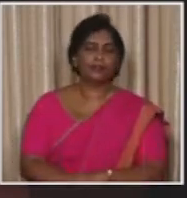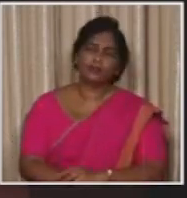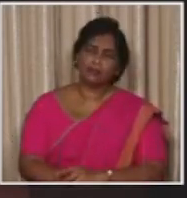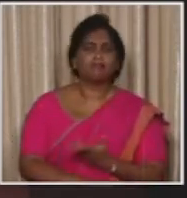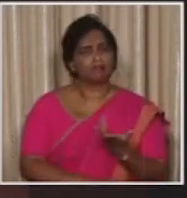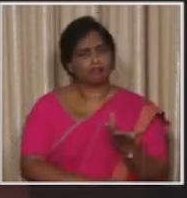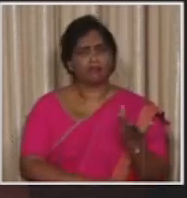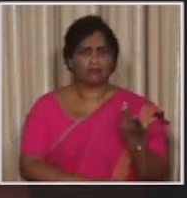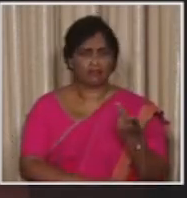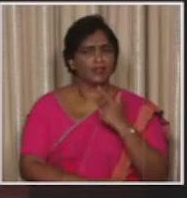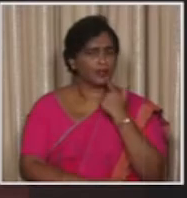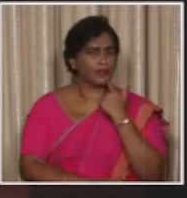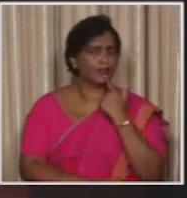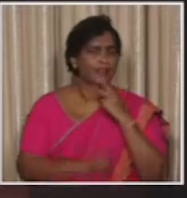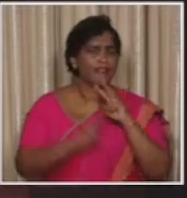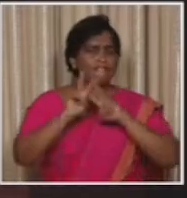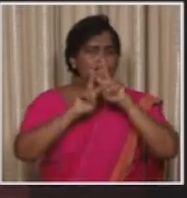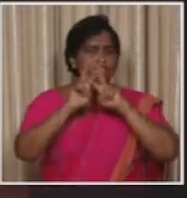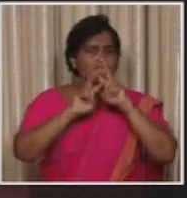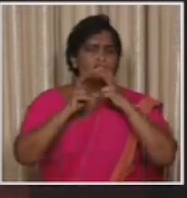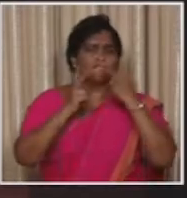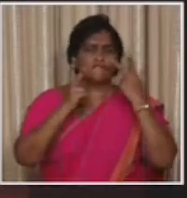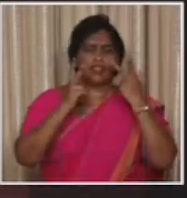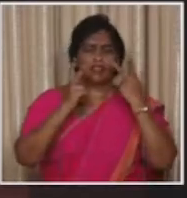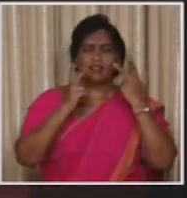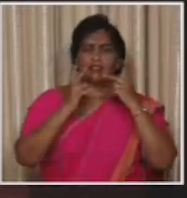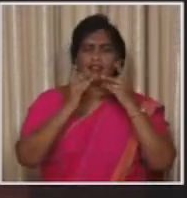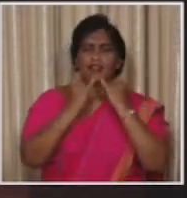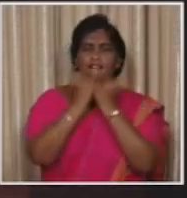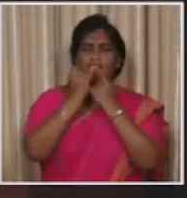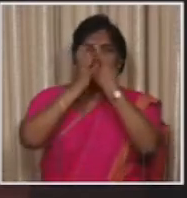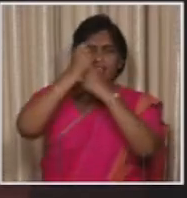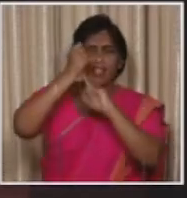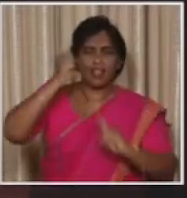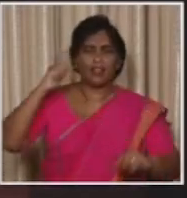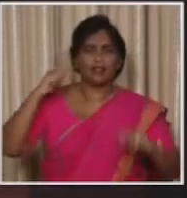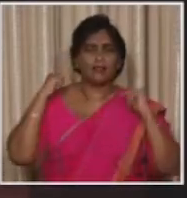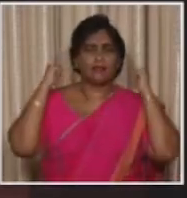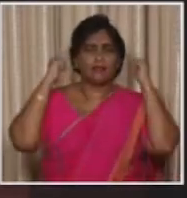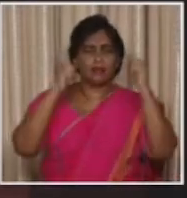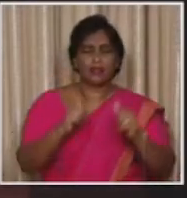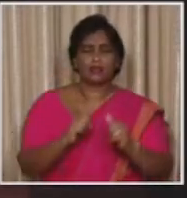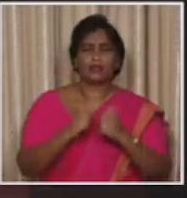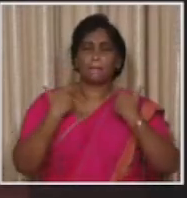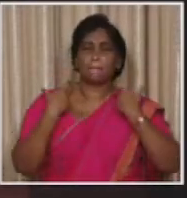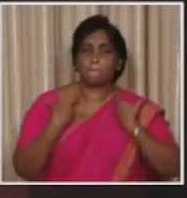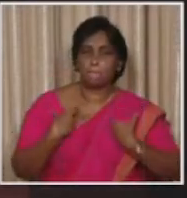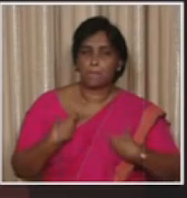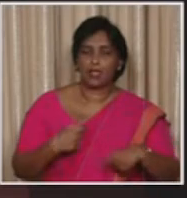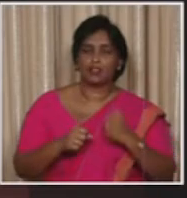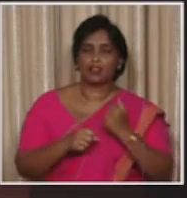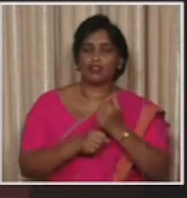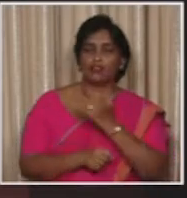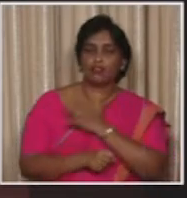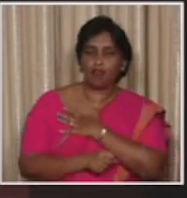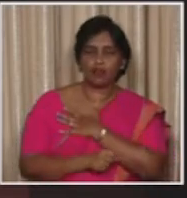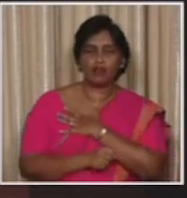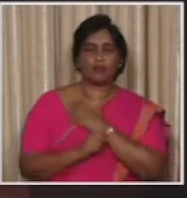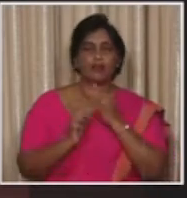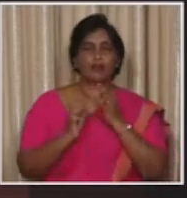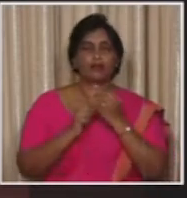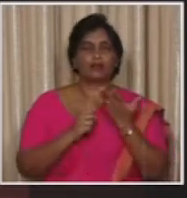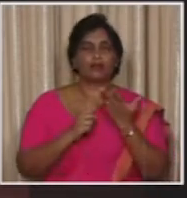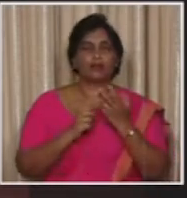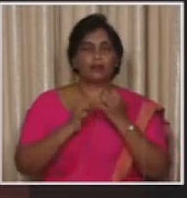වැල් පාලමින් මහින්ද රාජපක්ෂව, ගෝඨාභය රාජපක්ෂව, බැසිල් රාජපක්ෂව, නාමල්